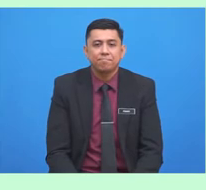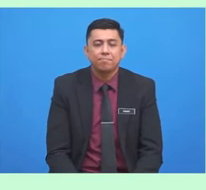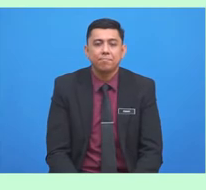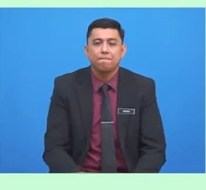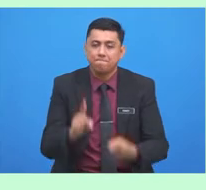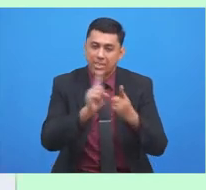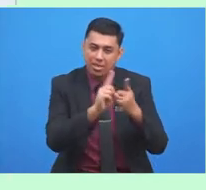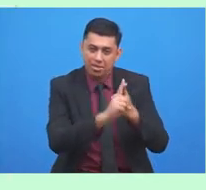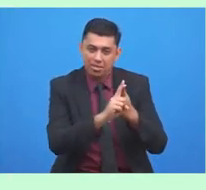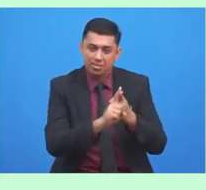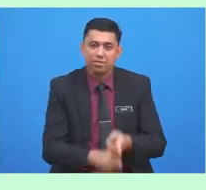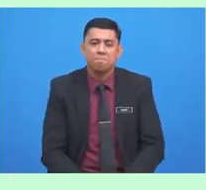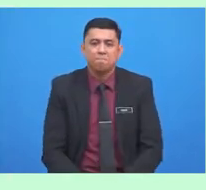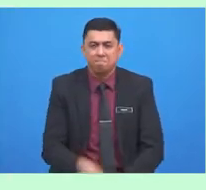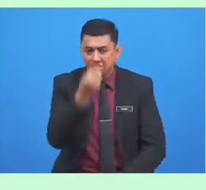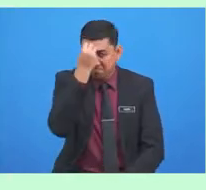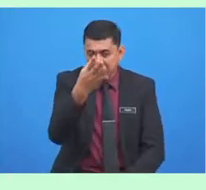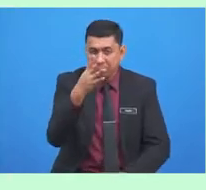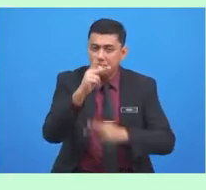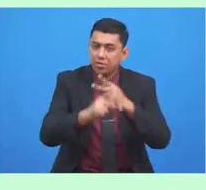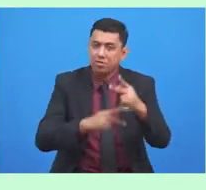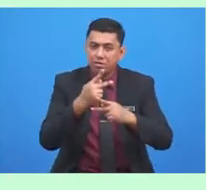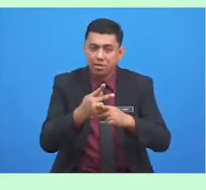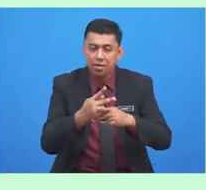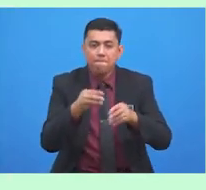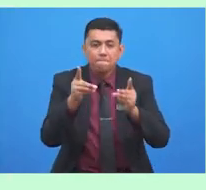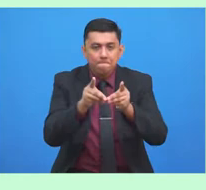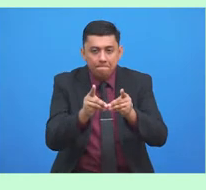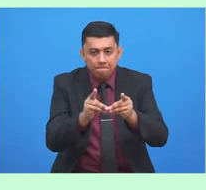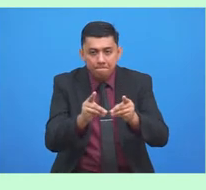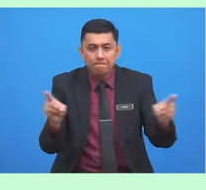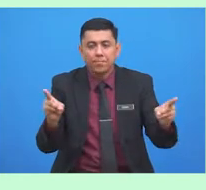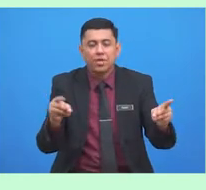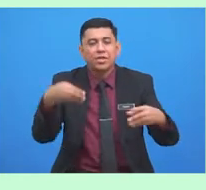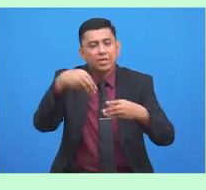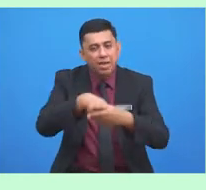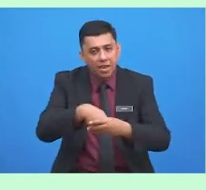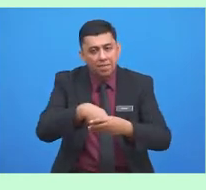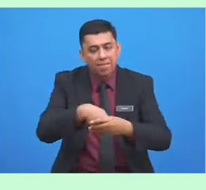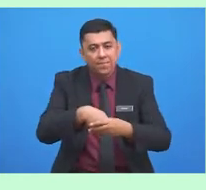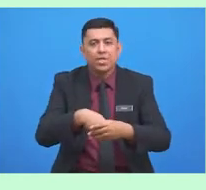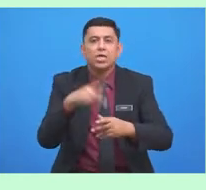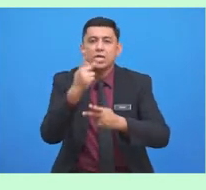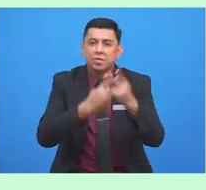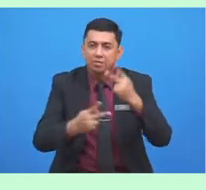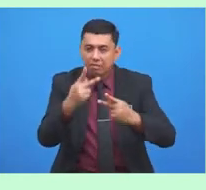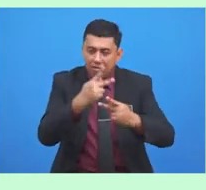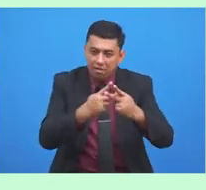Soalan pertama, nyatakan proses mendata dalam kitaran hidrologi.